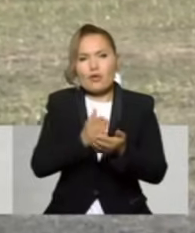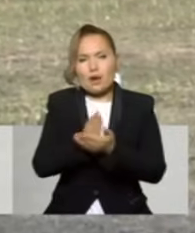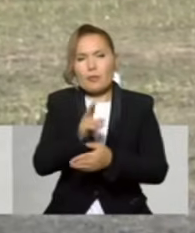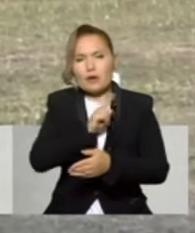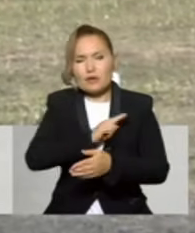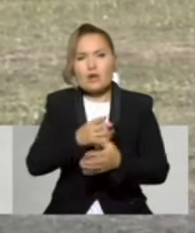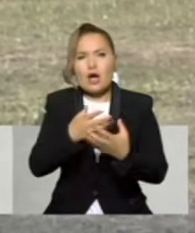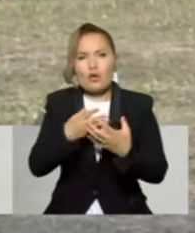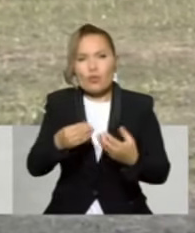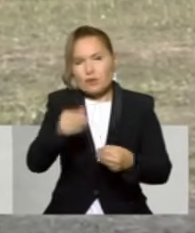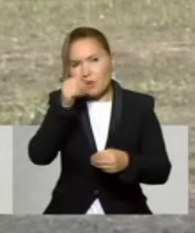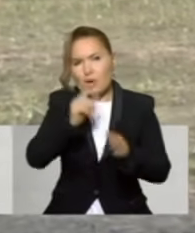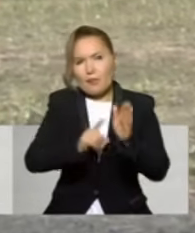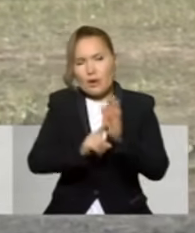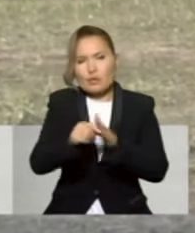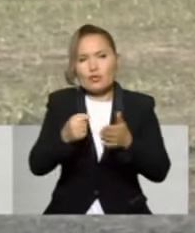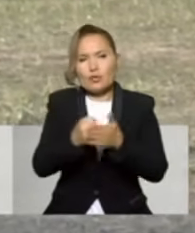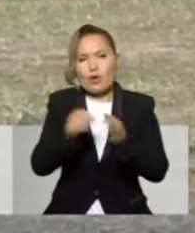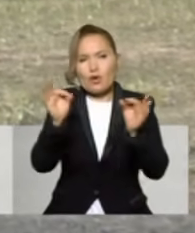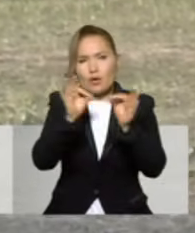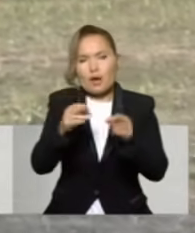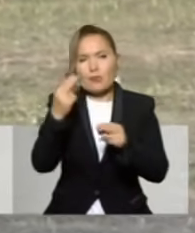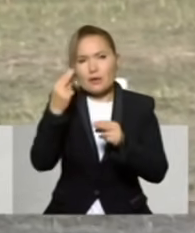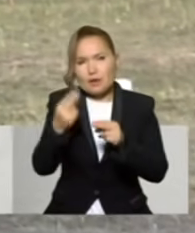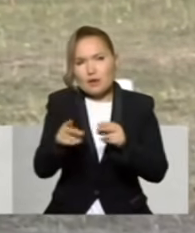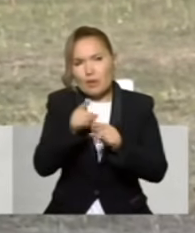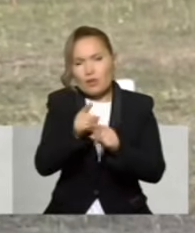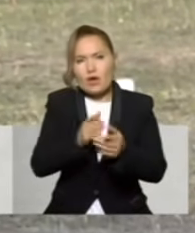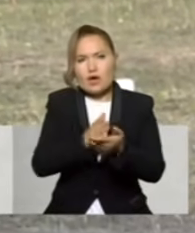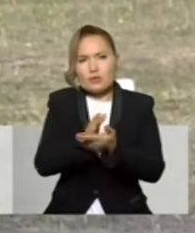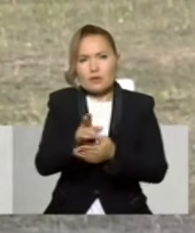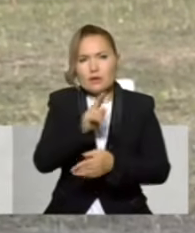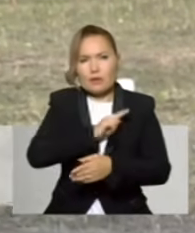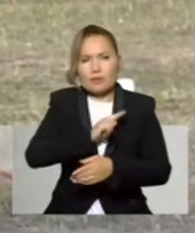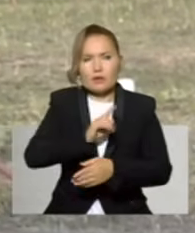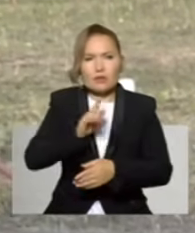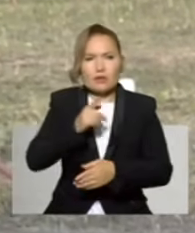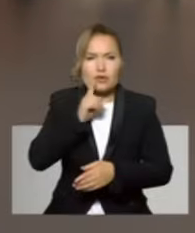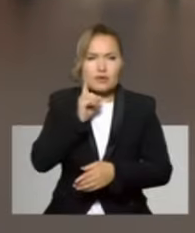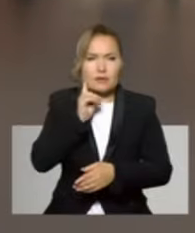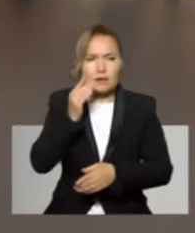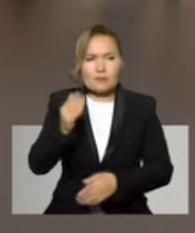Көктемнің басталғанынан күздің аяқталған айына дейін.